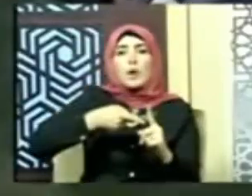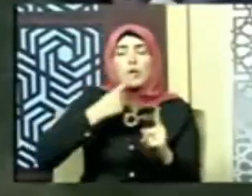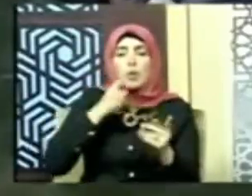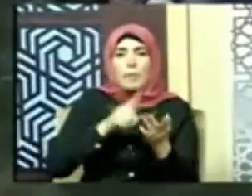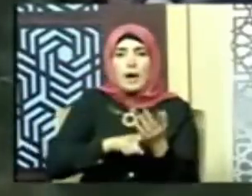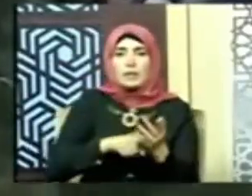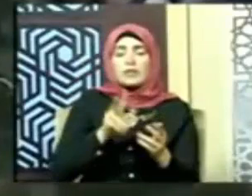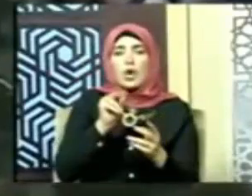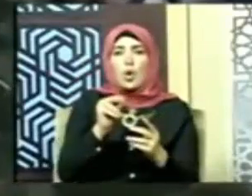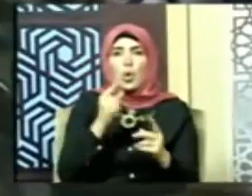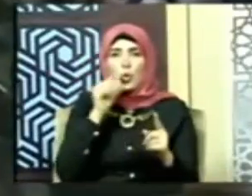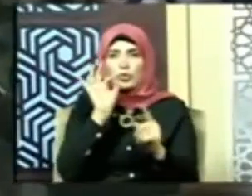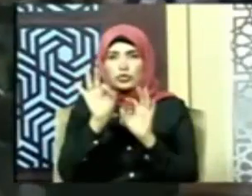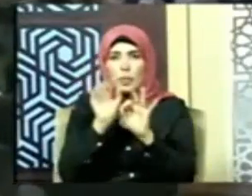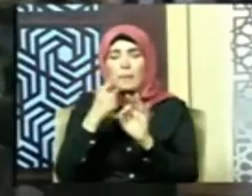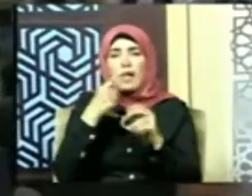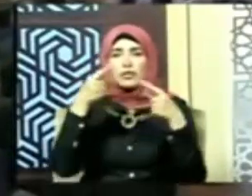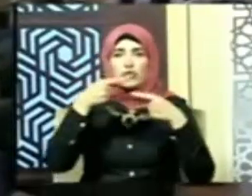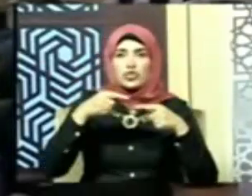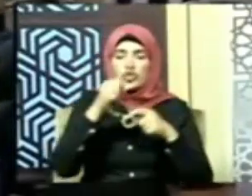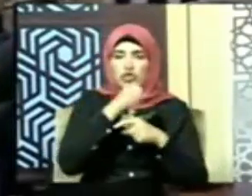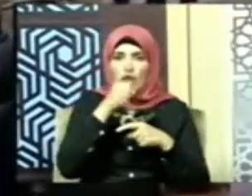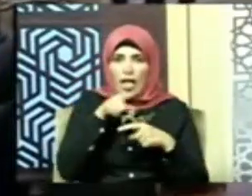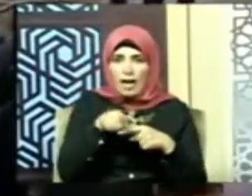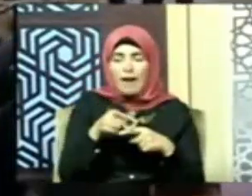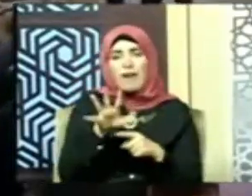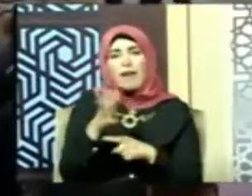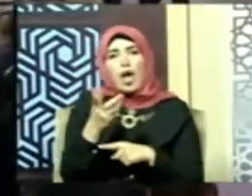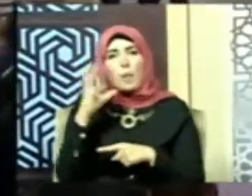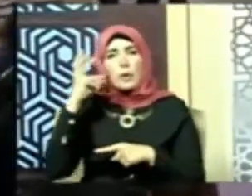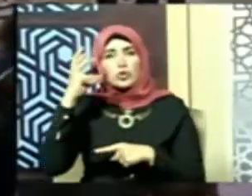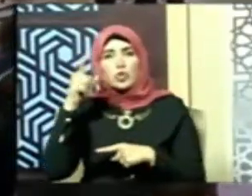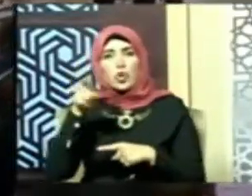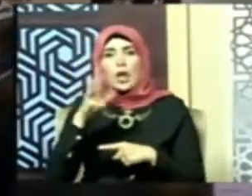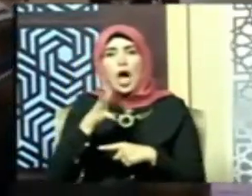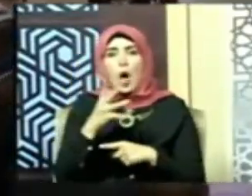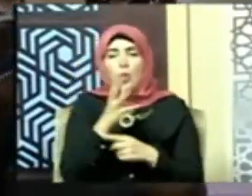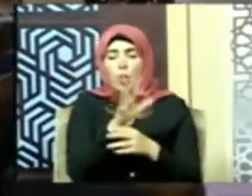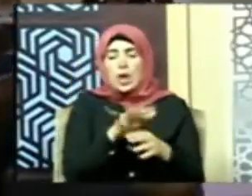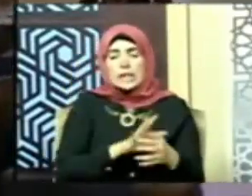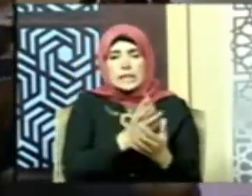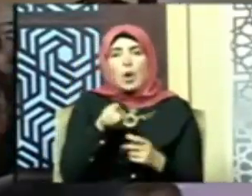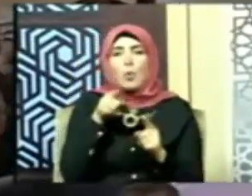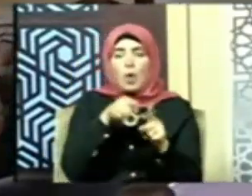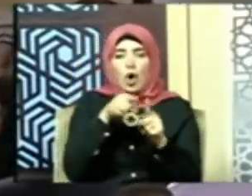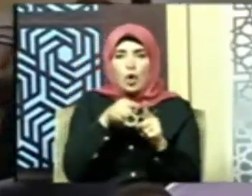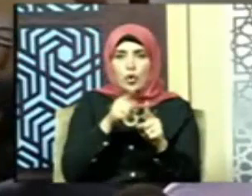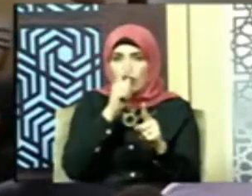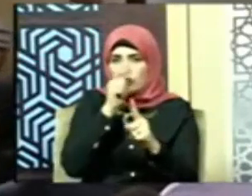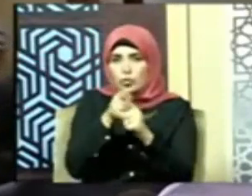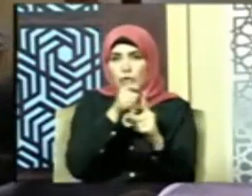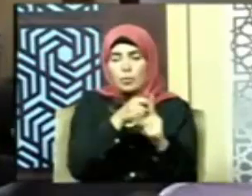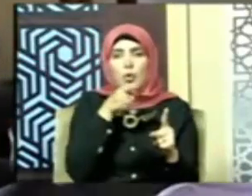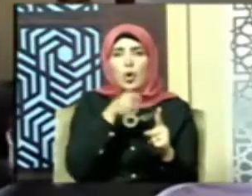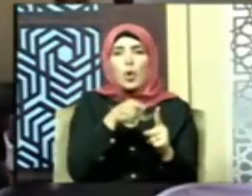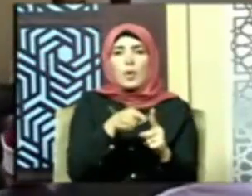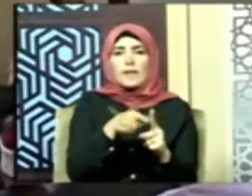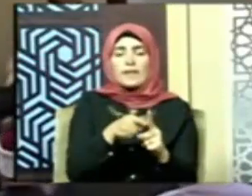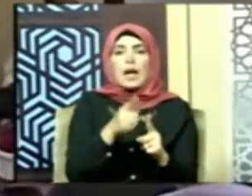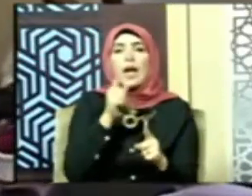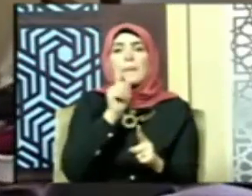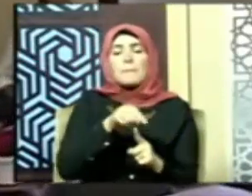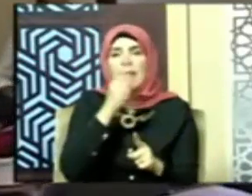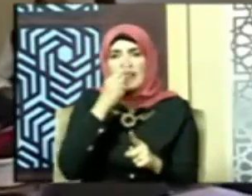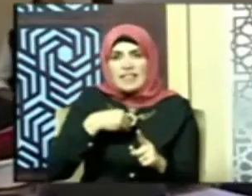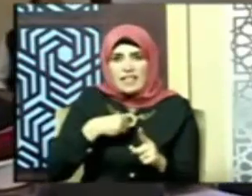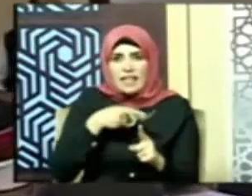شاعر وكاهن ومجنون وساحر كذاب. وهنا أخذ ذلك من نفس